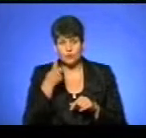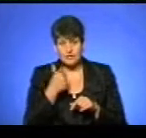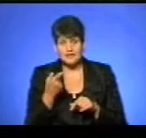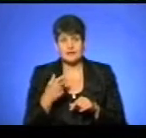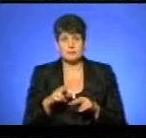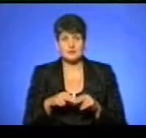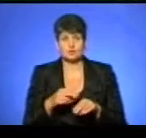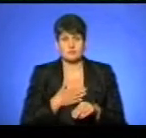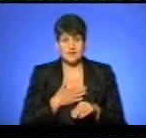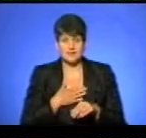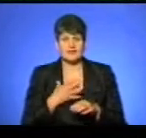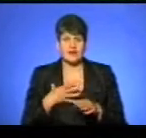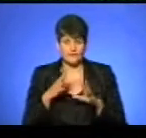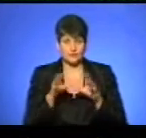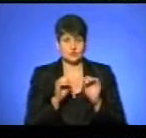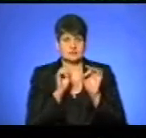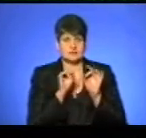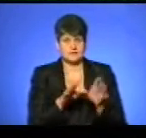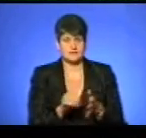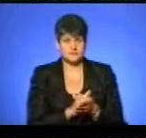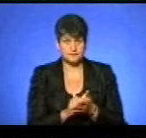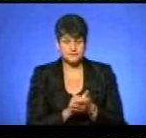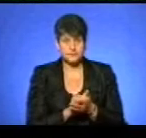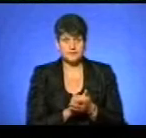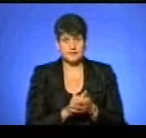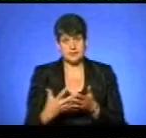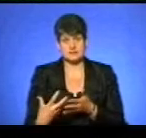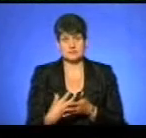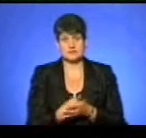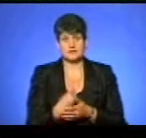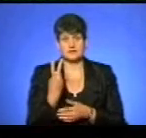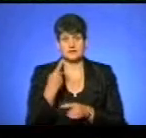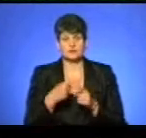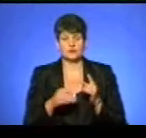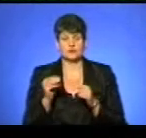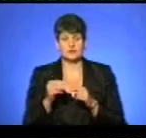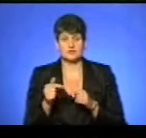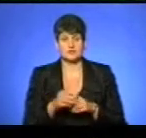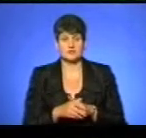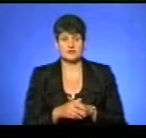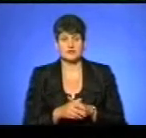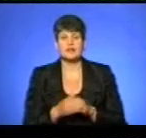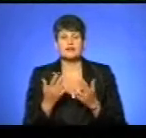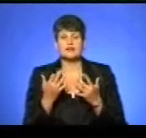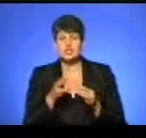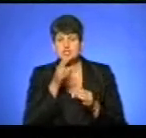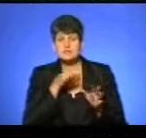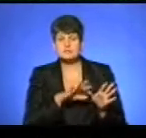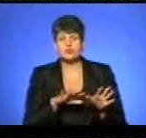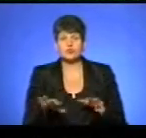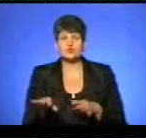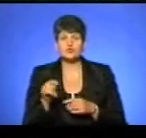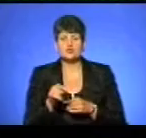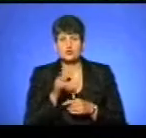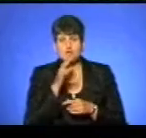паспорт мій. Я то все поздавала і оплатили мені 2,5 тисячі. Який час прийшов з того часу, як ви здали